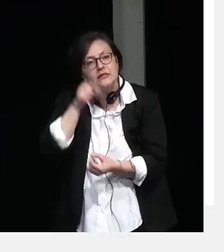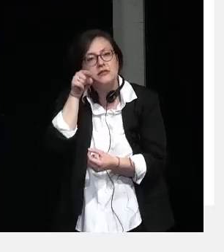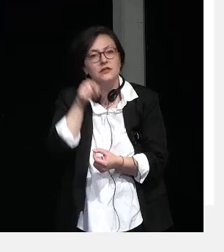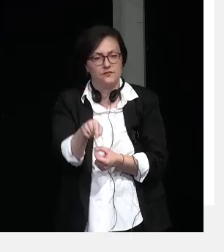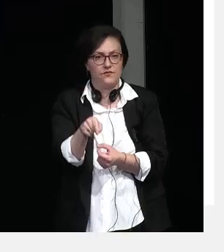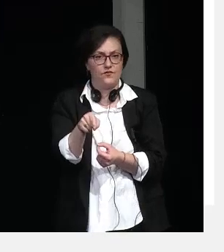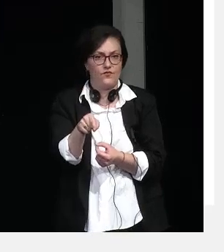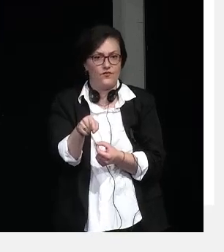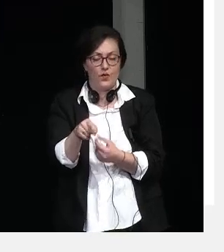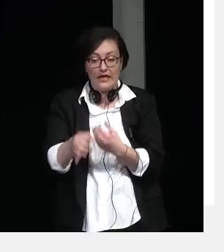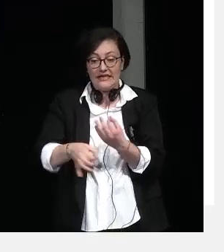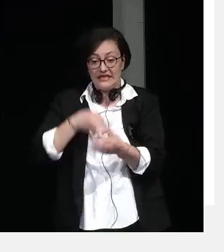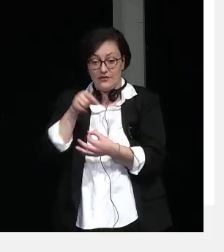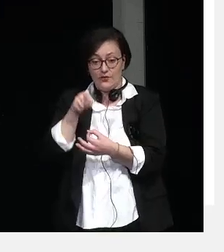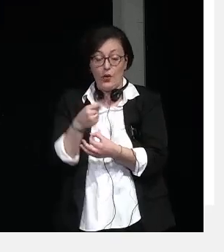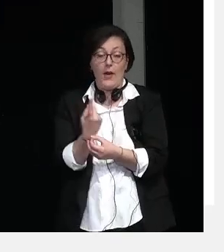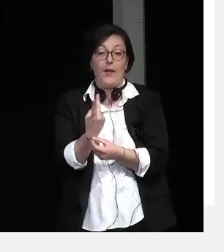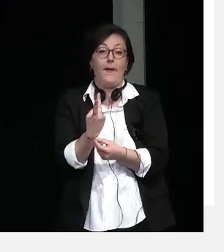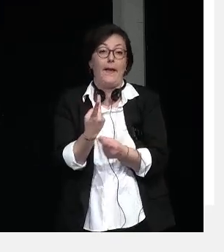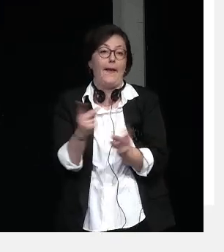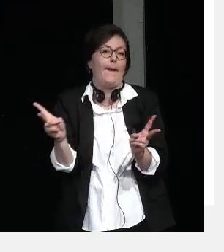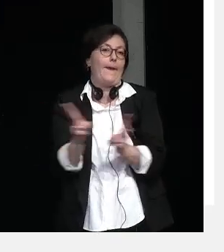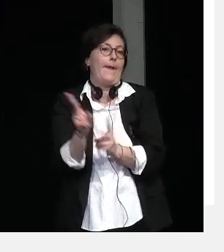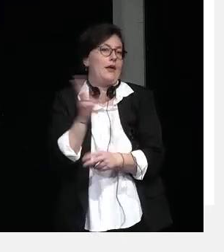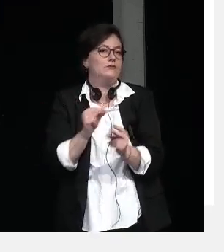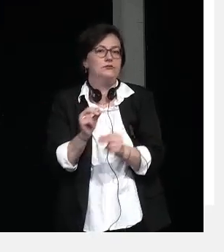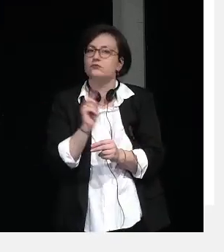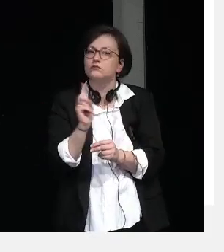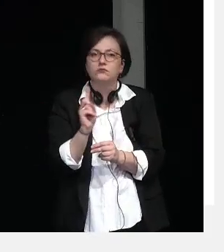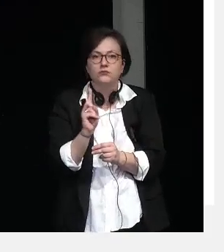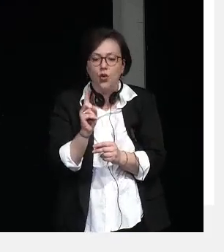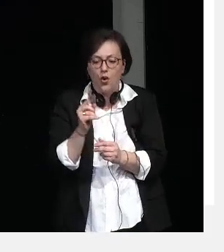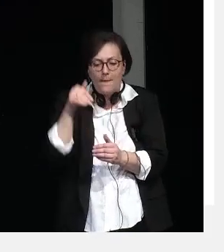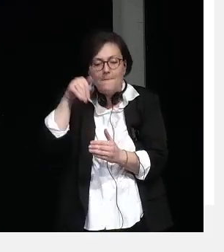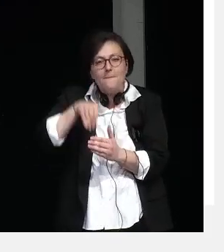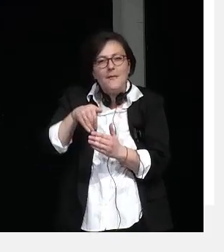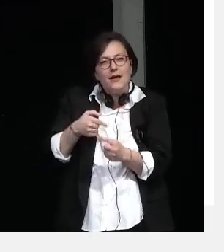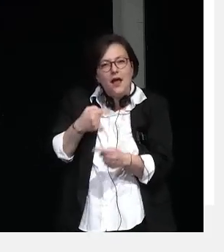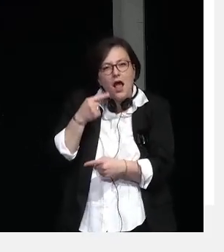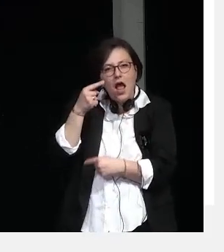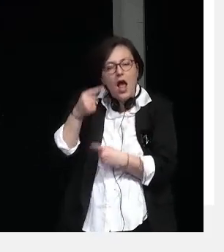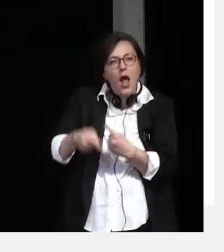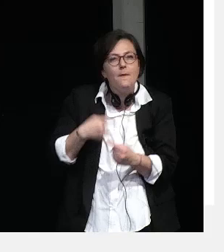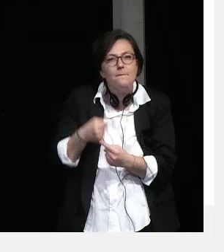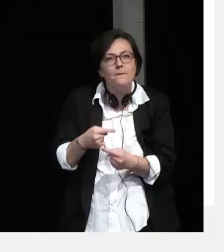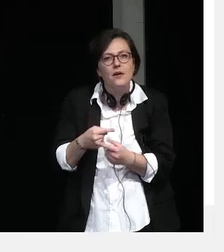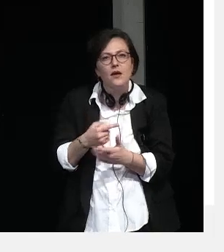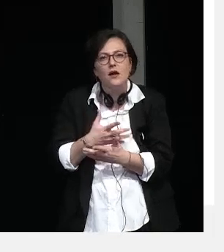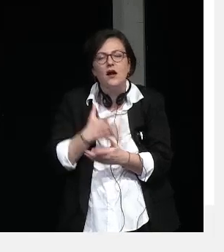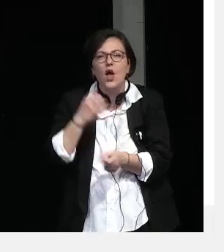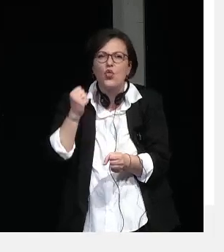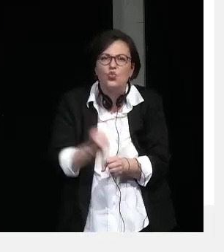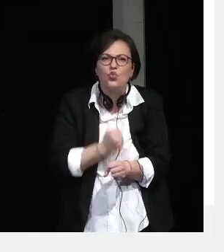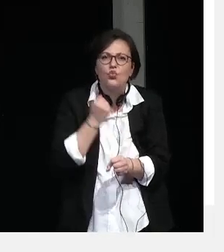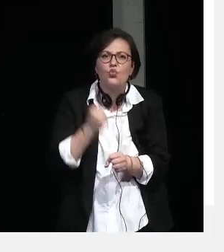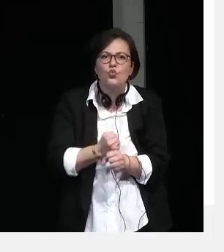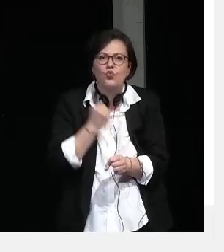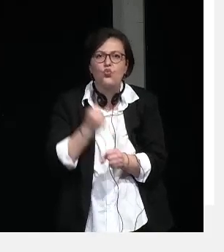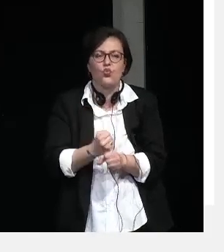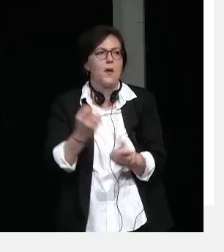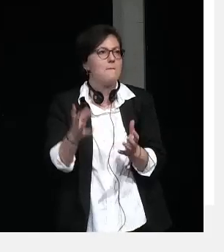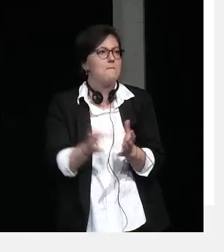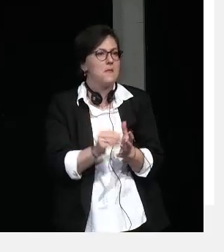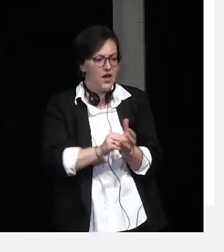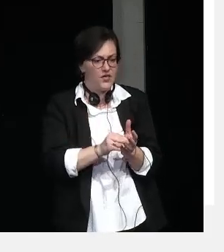ολόκληρη εμπειρία το πώς, τι χρειάζεται να αλλάξει. Δηλαδή από τις λεζάντες και τα πρακτικά, να